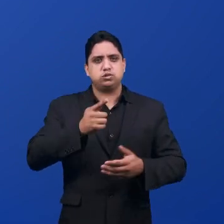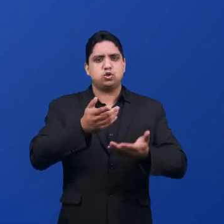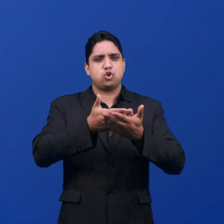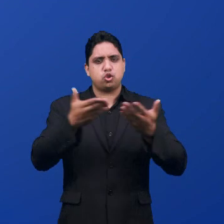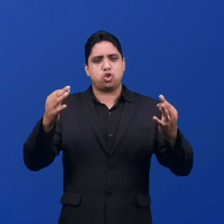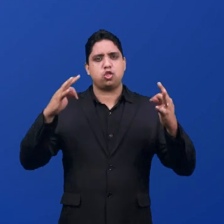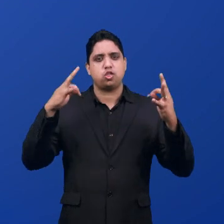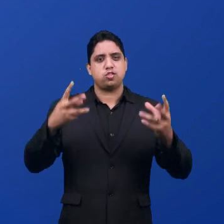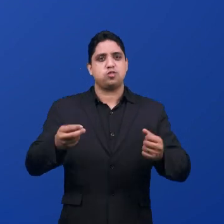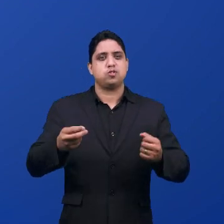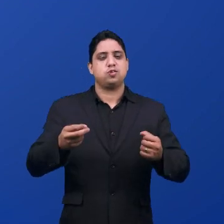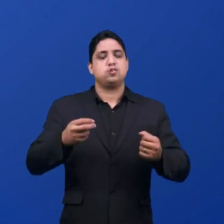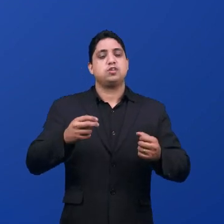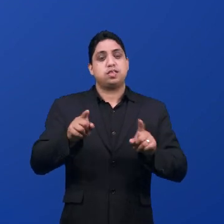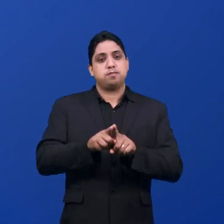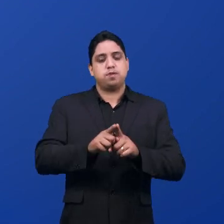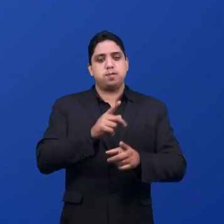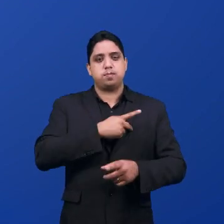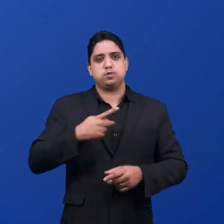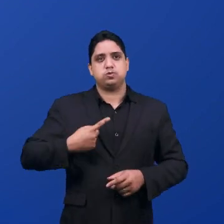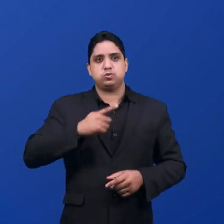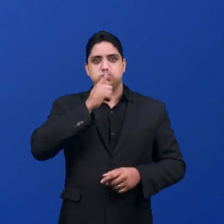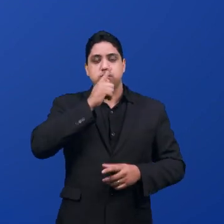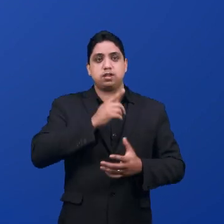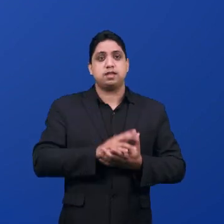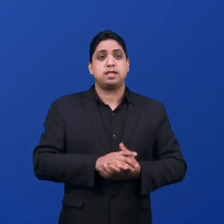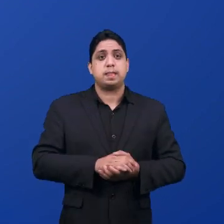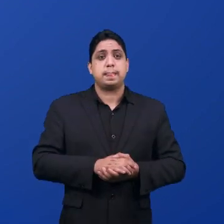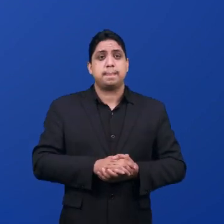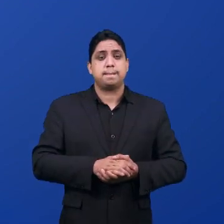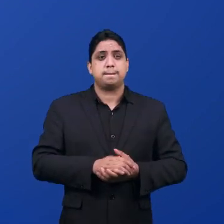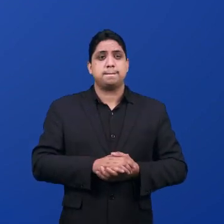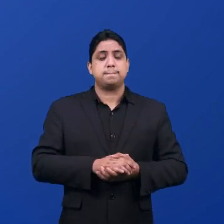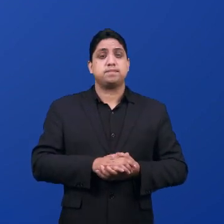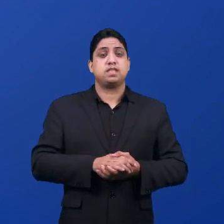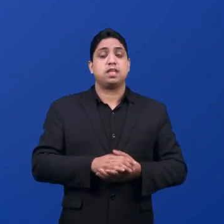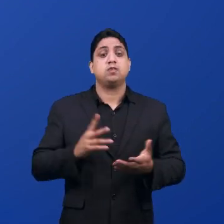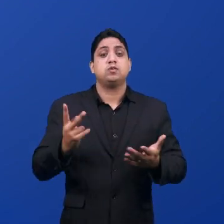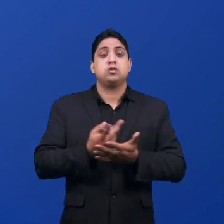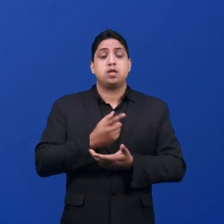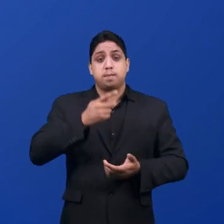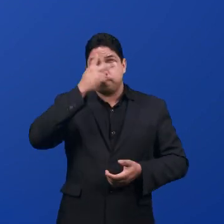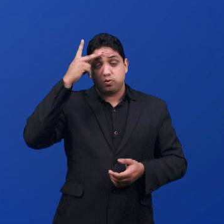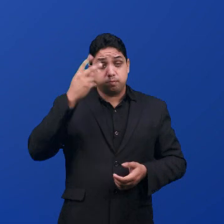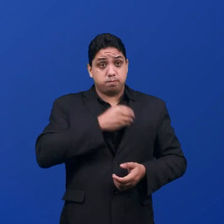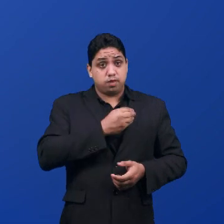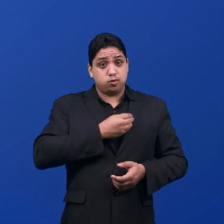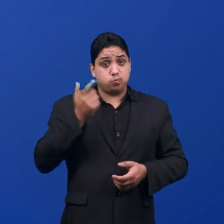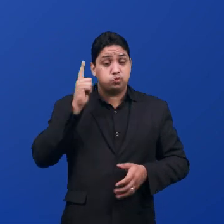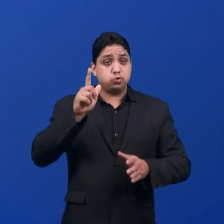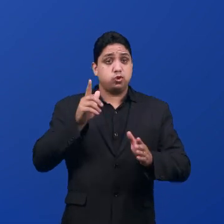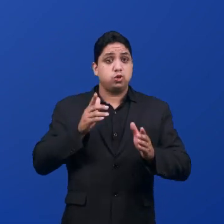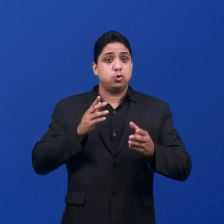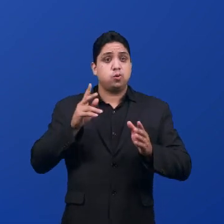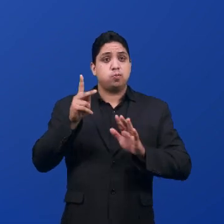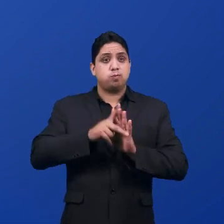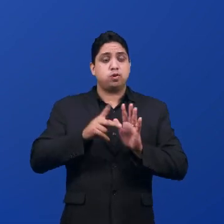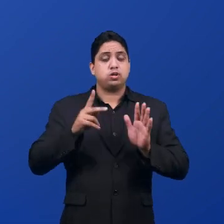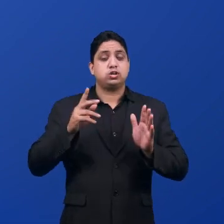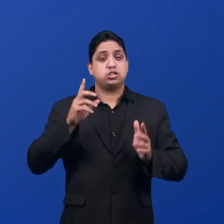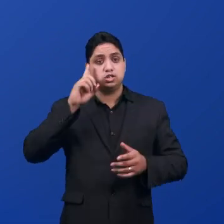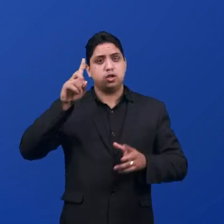La paix du Seigneur, pasteur Jedechi, mes frères, pasteur Gilson. La possibilité de l'impie entrer dans le projet de